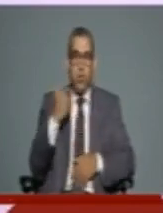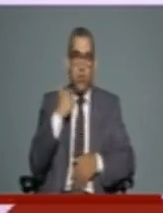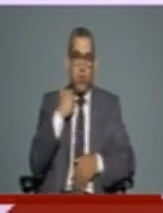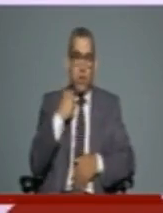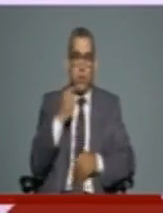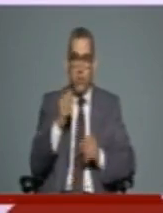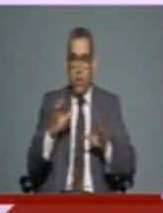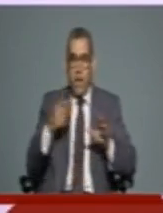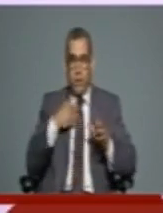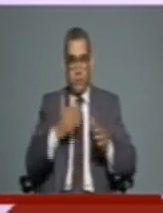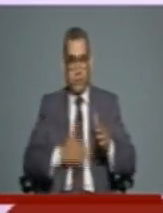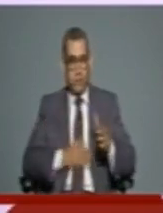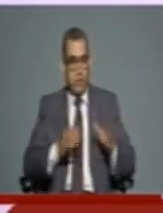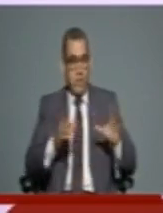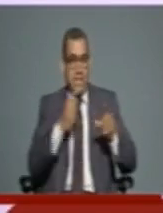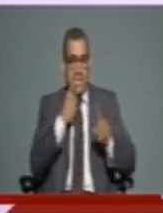سنة